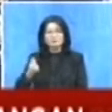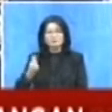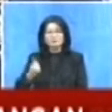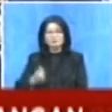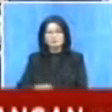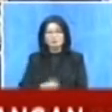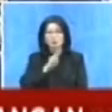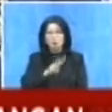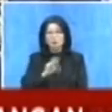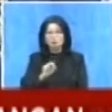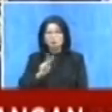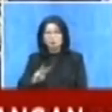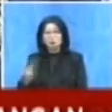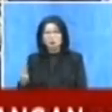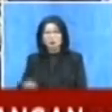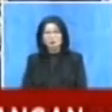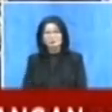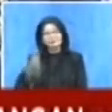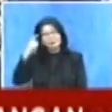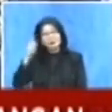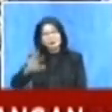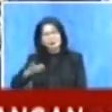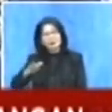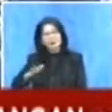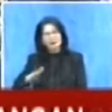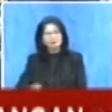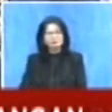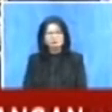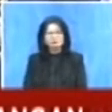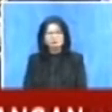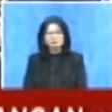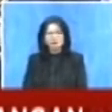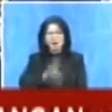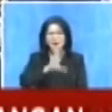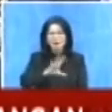tahun 2022 diperkirakan pada kisaran